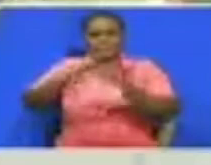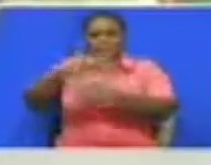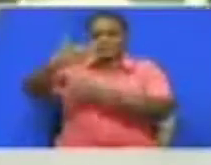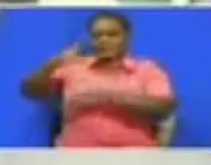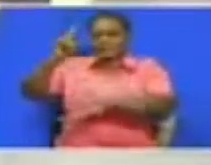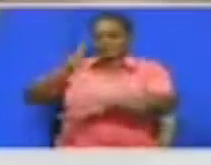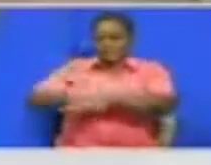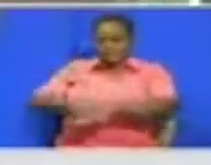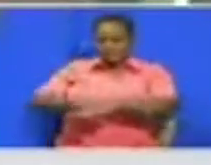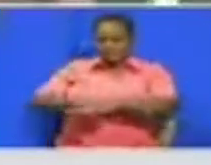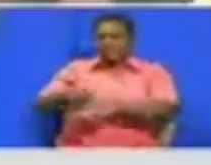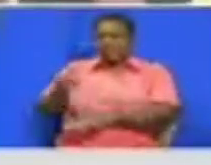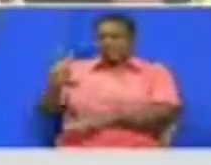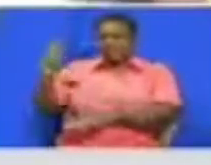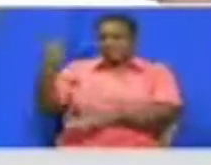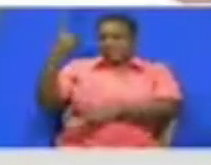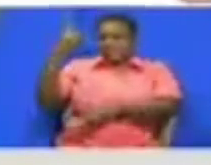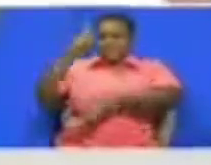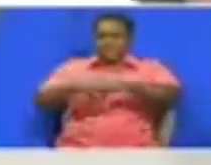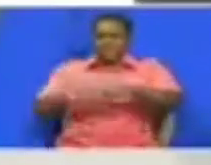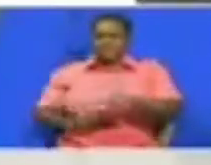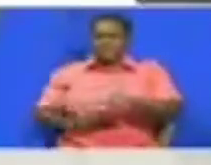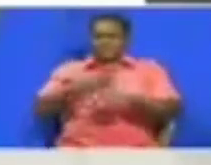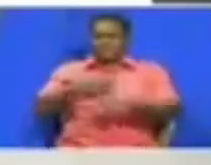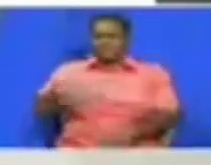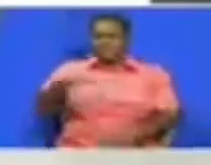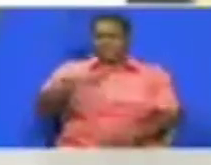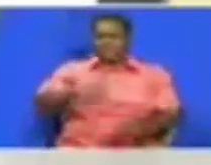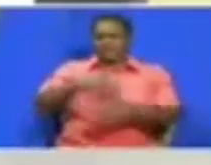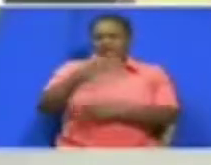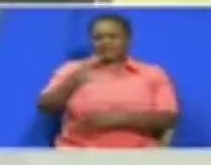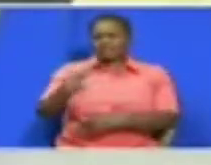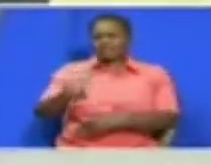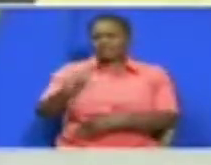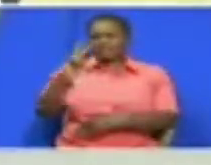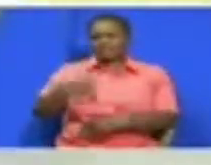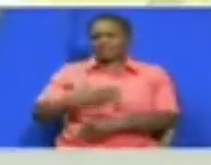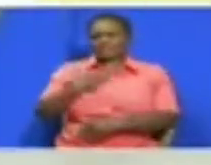pili kuzuru eneo hilo baada ya kuzuru kaunti ya Machakos mapema wiki hii.